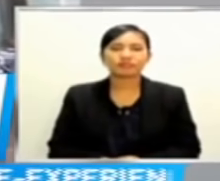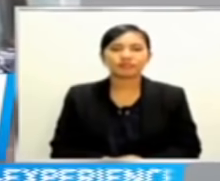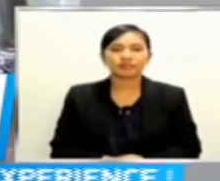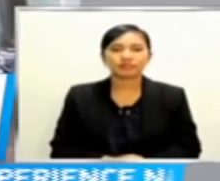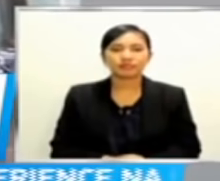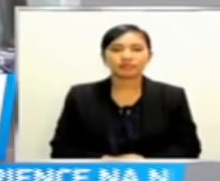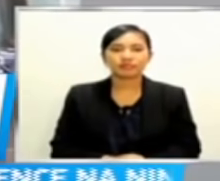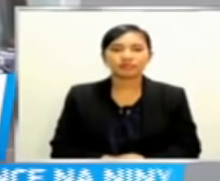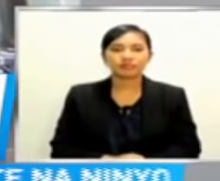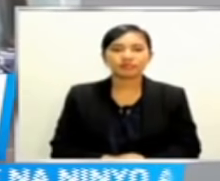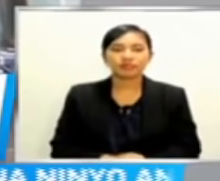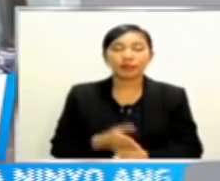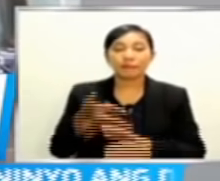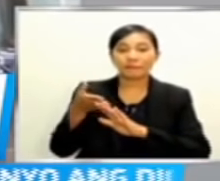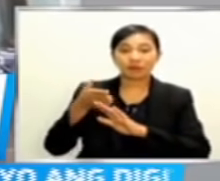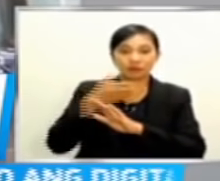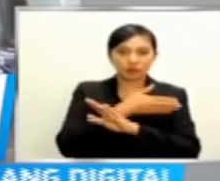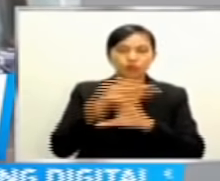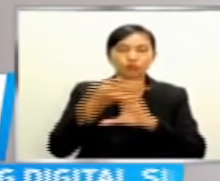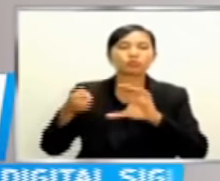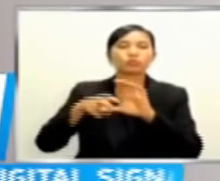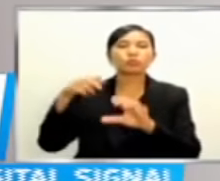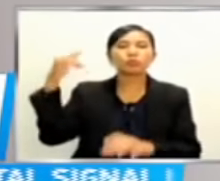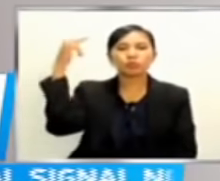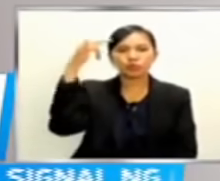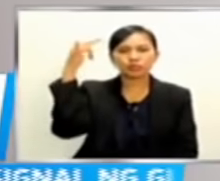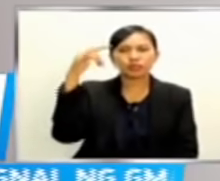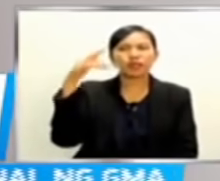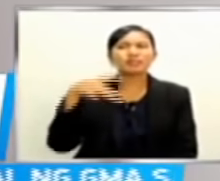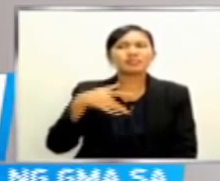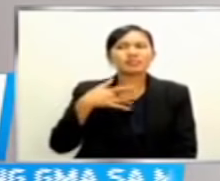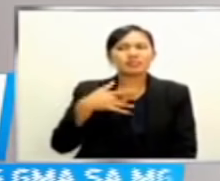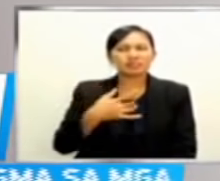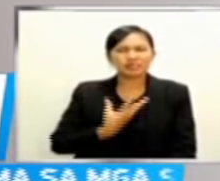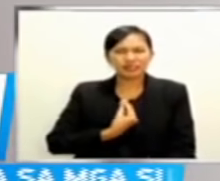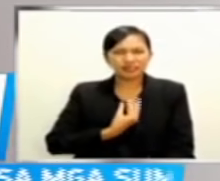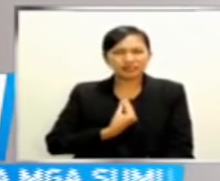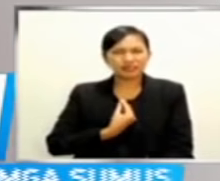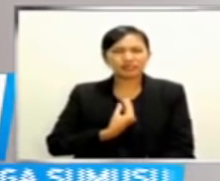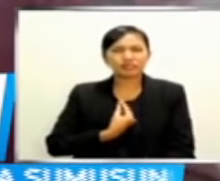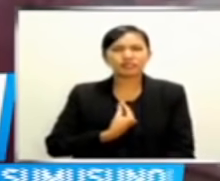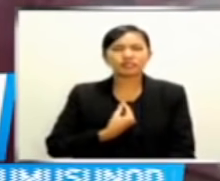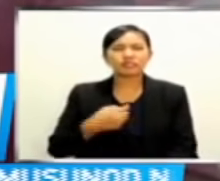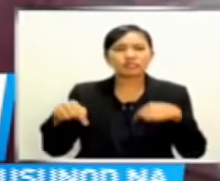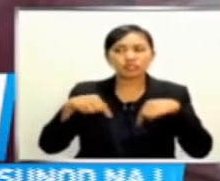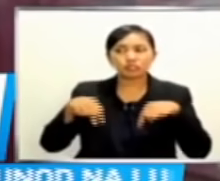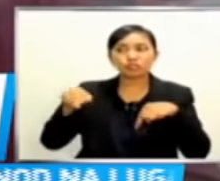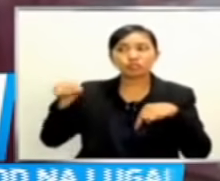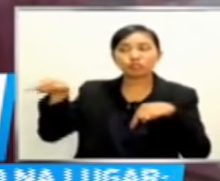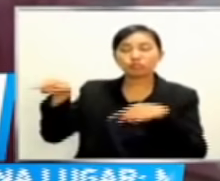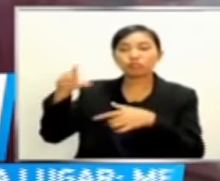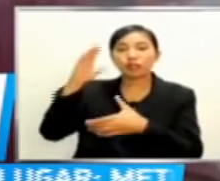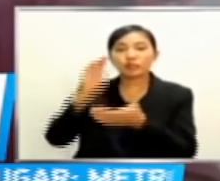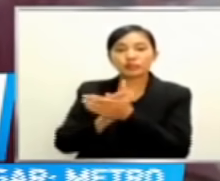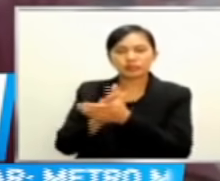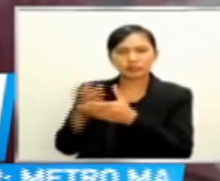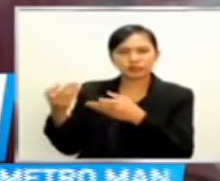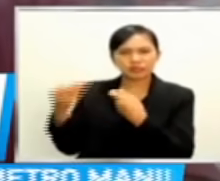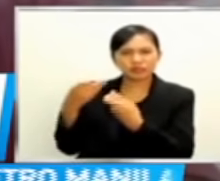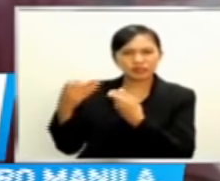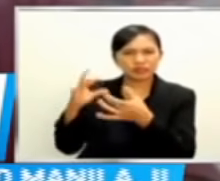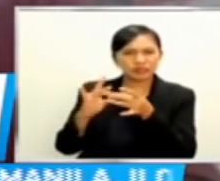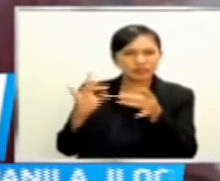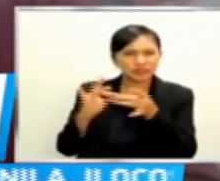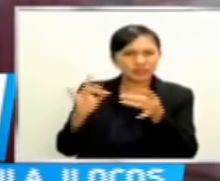daw ang flight ng kanyang mister, kakabakaba na siya, lalo't ayon daw mismo sa asawa. Ang sabi niya, yung sinakyan